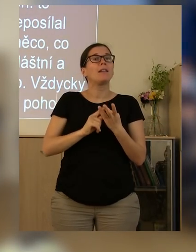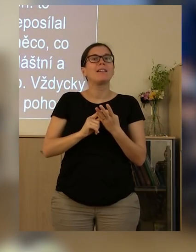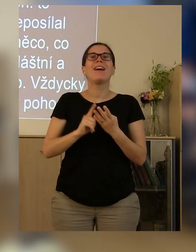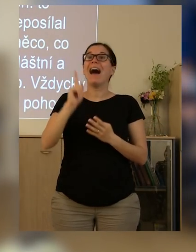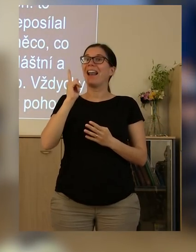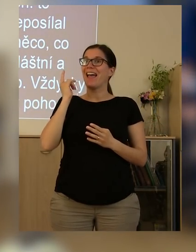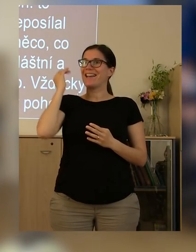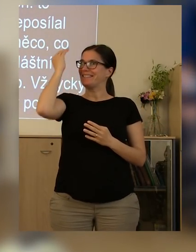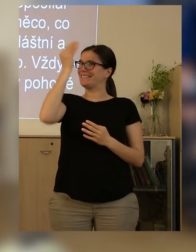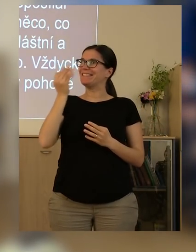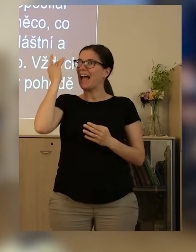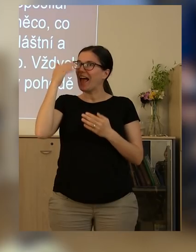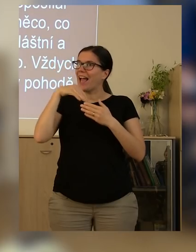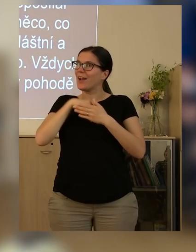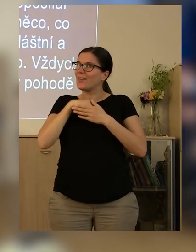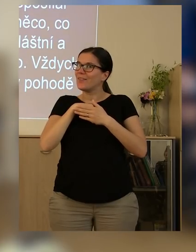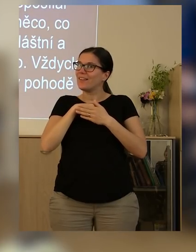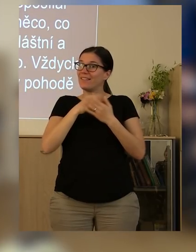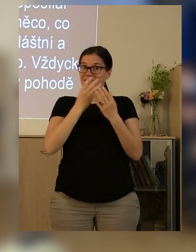sny o nich mluví,